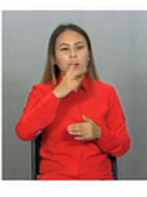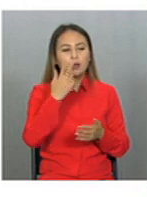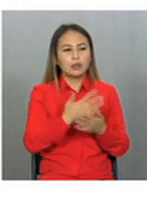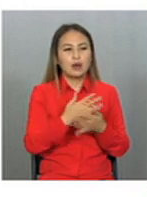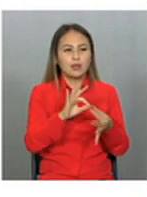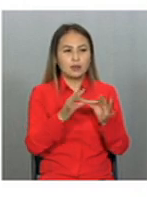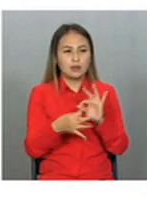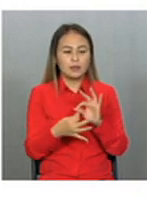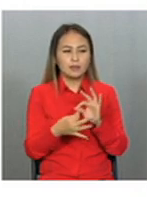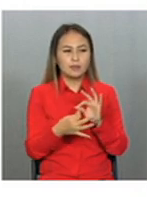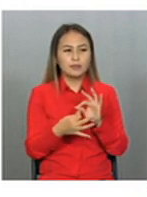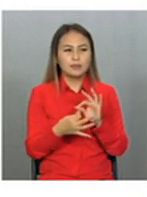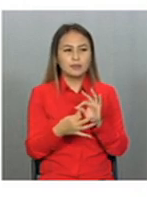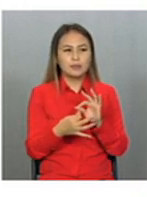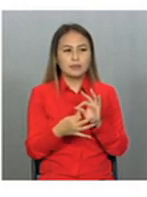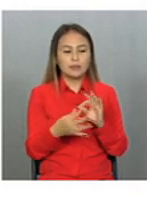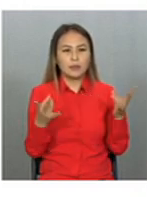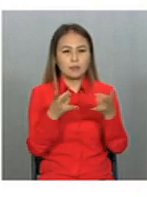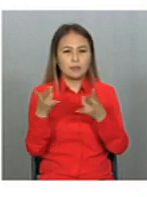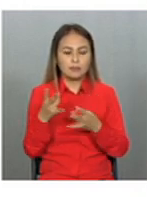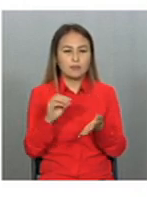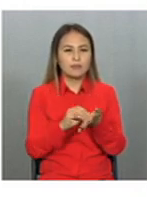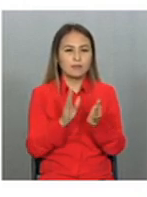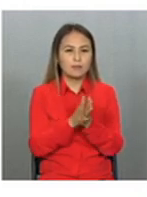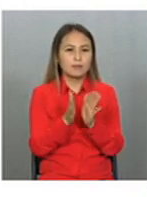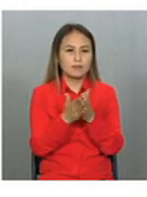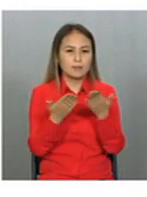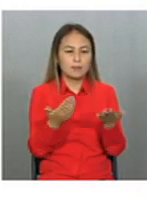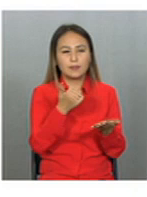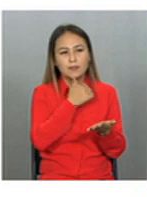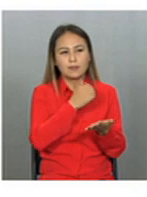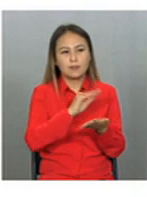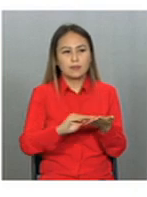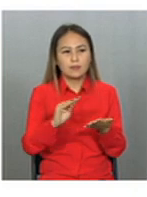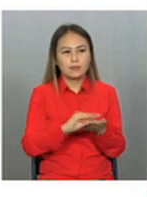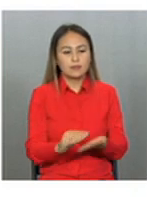анықтап, қажет болса дәптерлерімізге жазып көрейік.